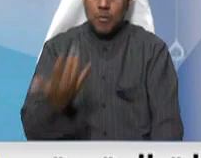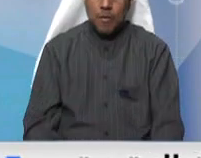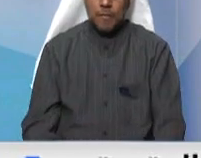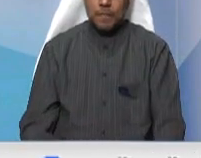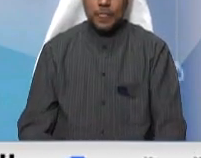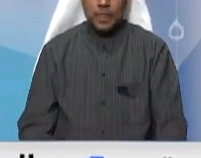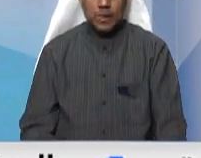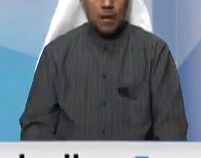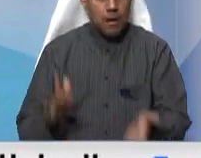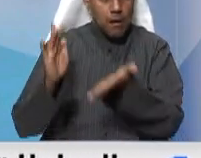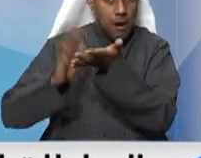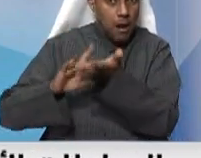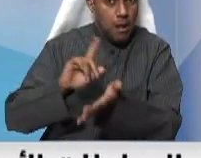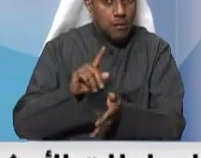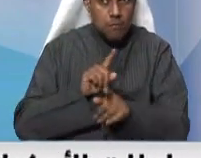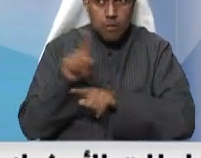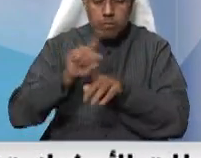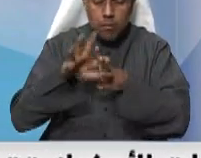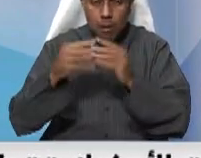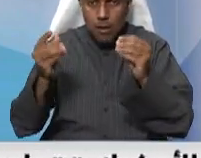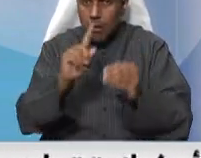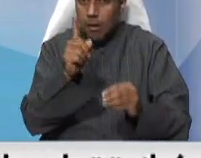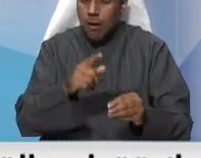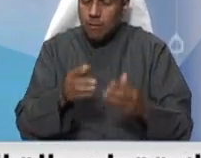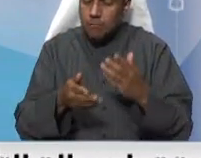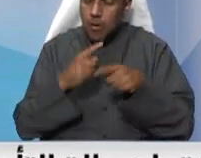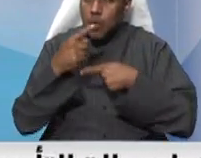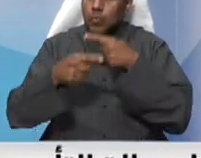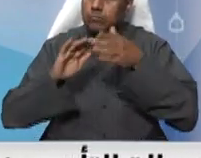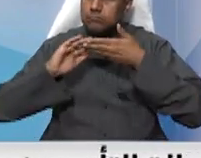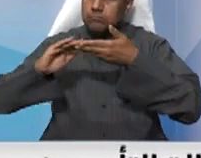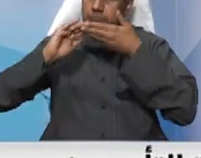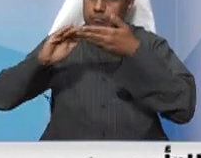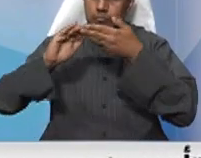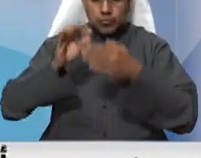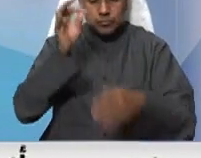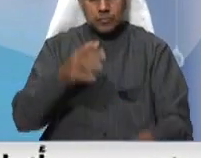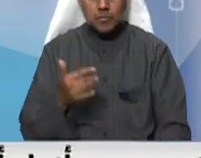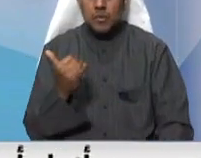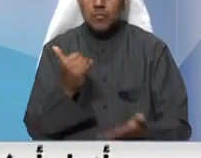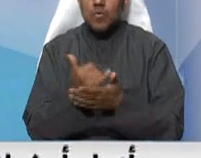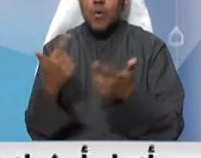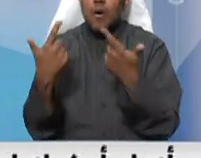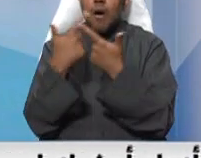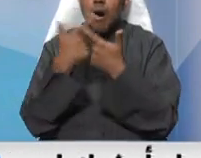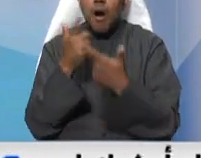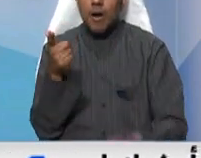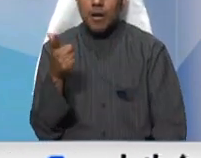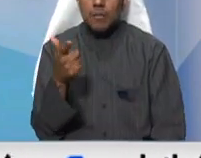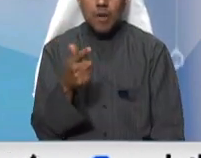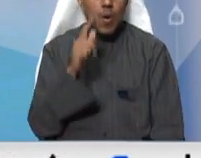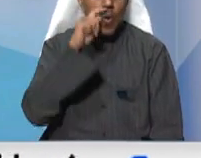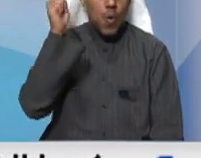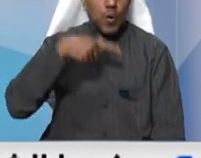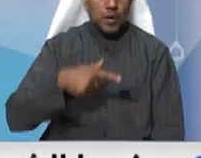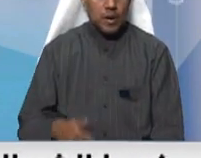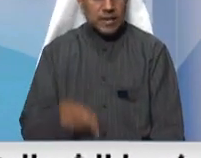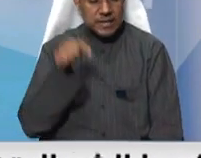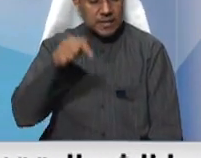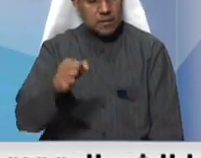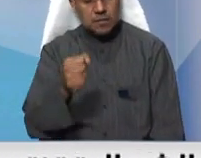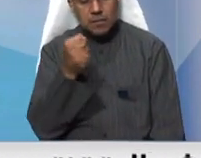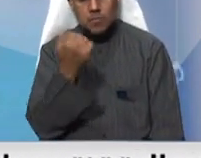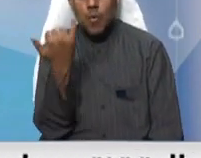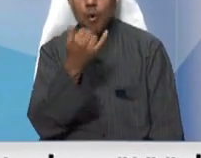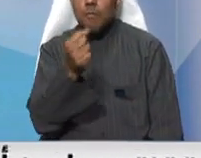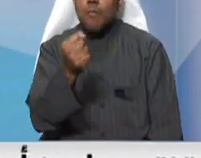بما تستلزمه من تحديدا أيضا القدرات الدفاعية لأنظمة الدفاع الجوي، وهي مسألة حاسمة الآن